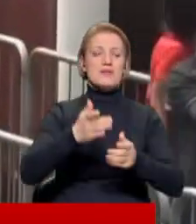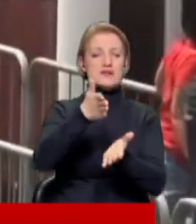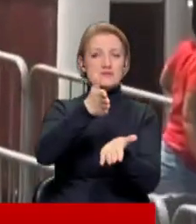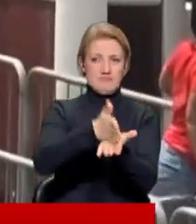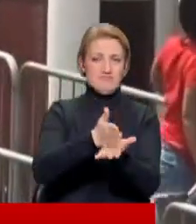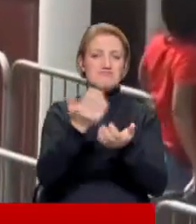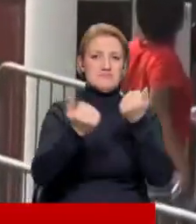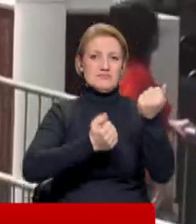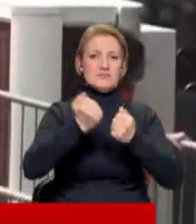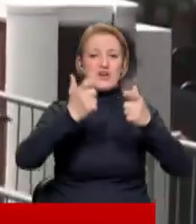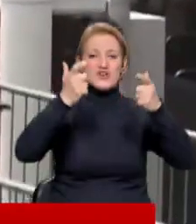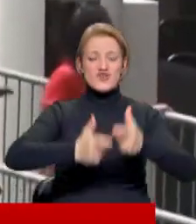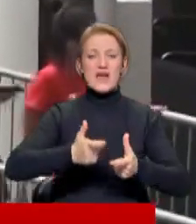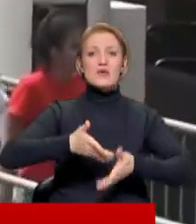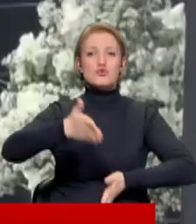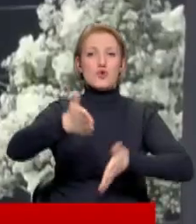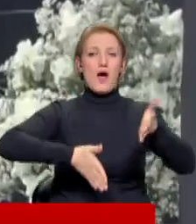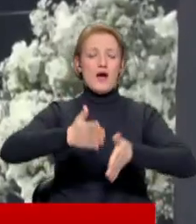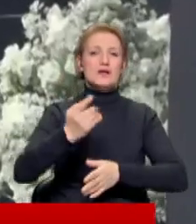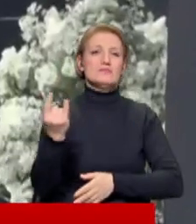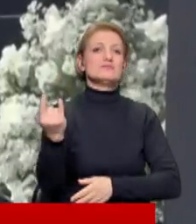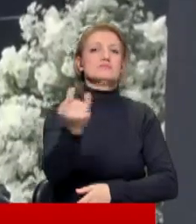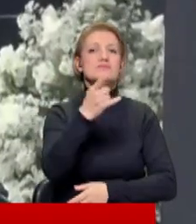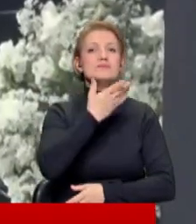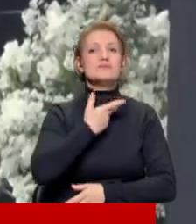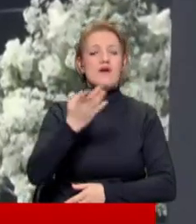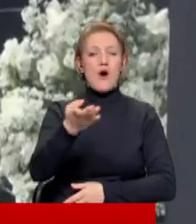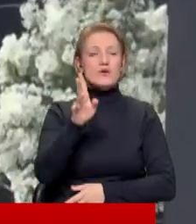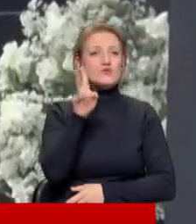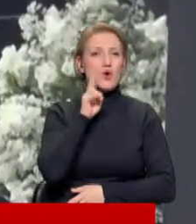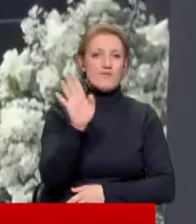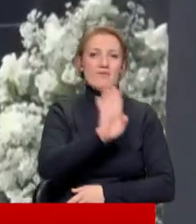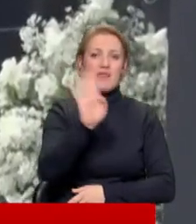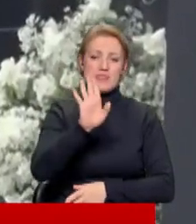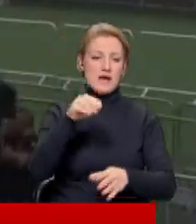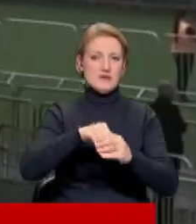cenaze aracıyla şehrin sokaklarında turladı. Sevenleri ona son kez veda